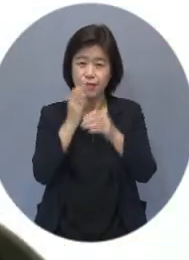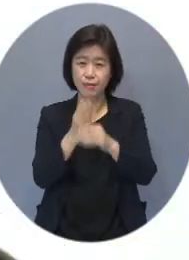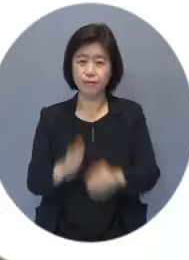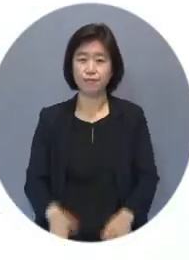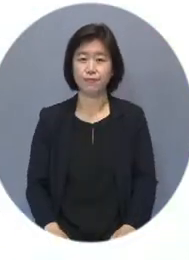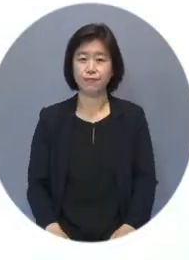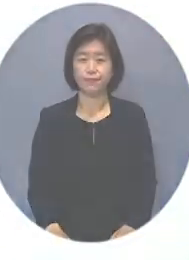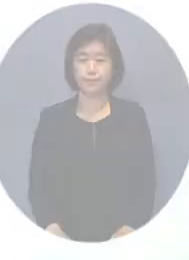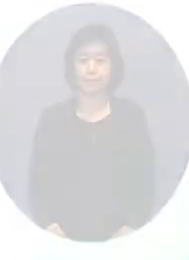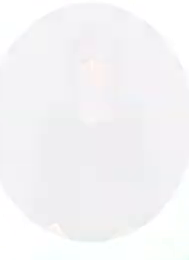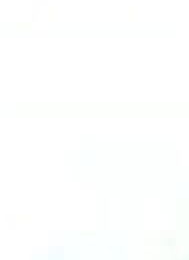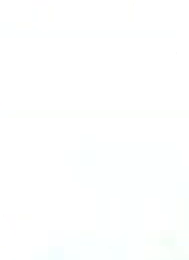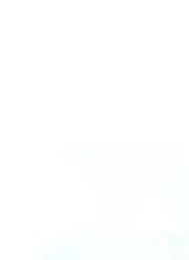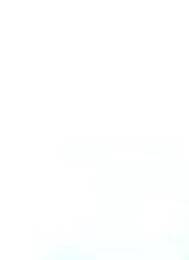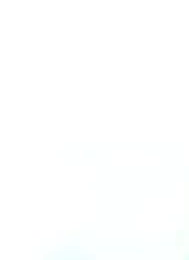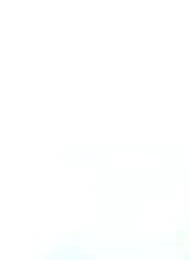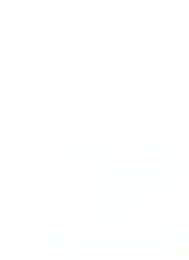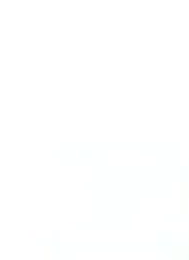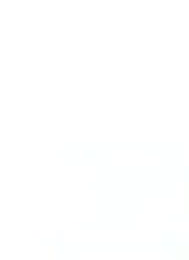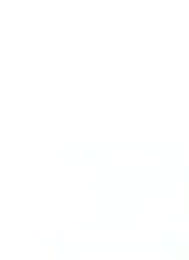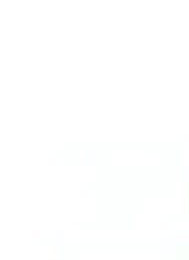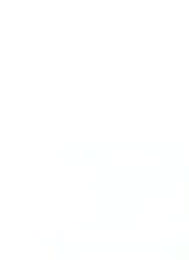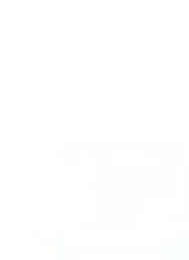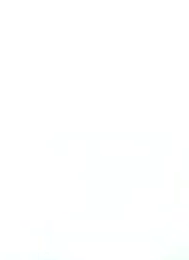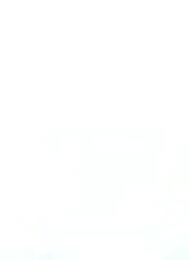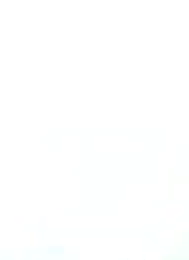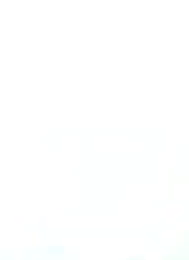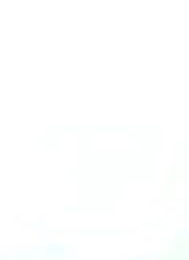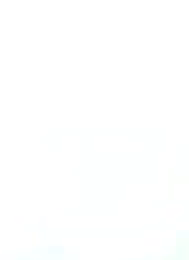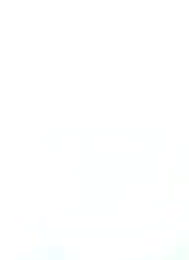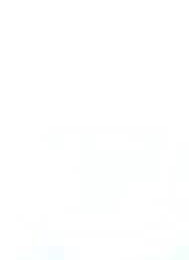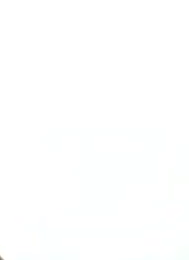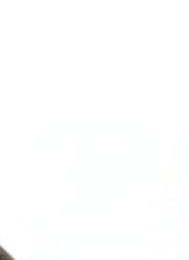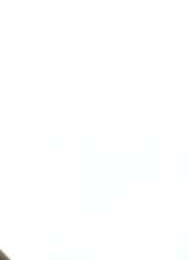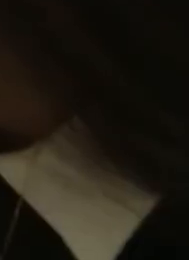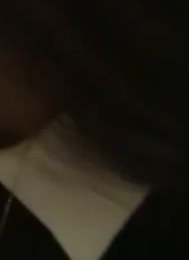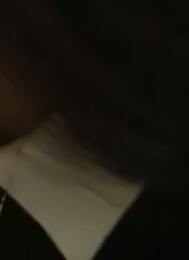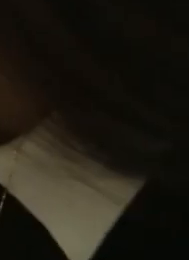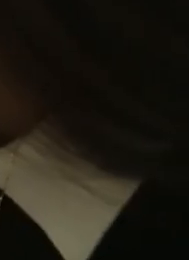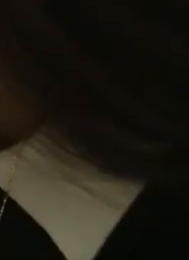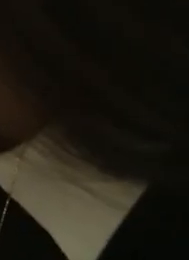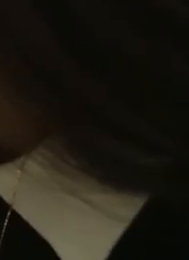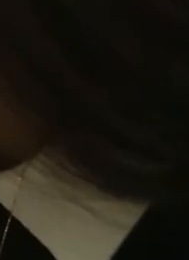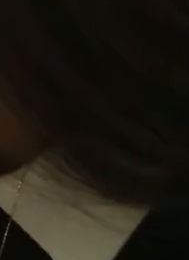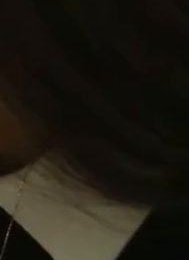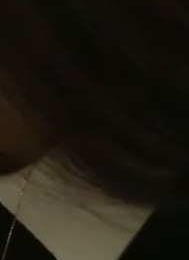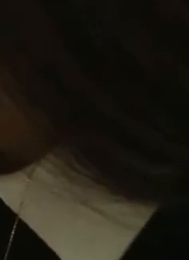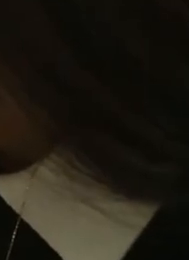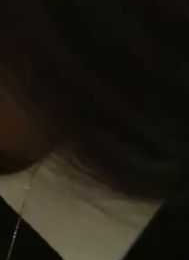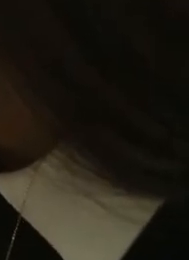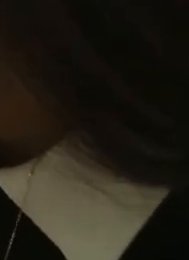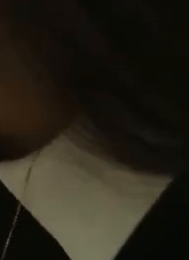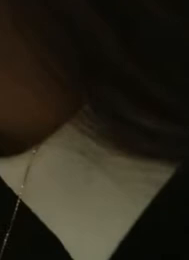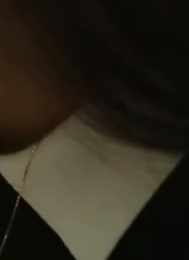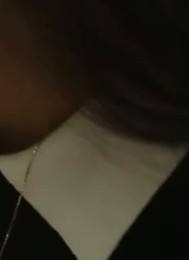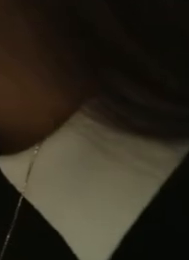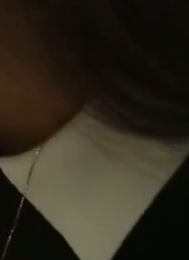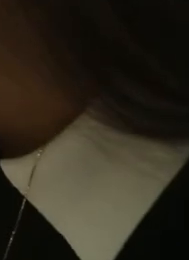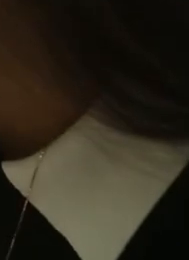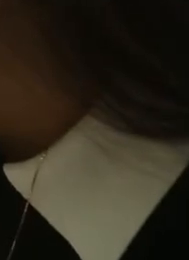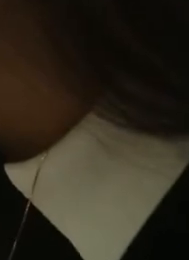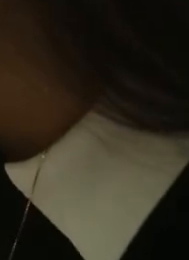1번, 2번, 3번, 걸고 4번 여기 위에 이렇게 그 다음에 바늘 넣는 거. 바늘